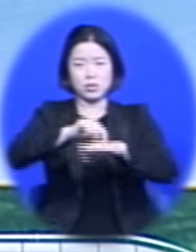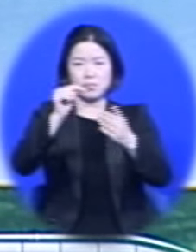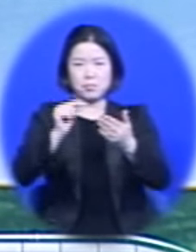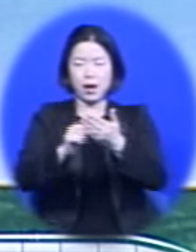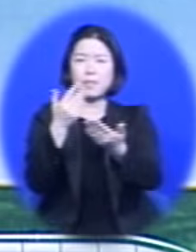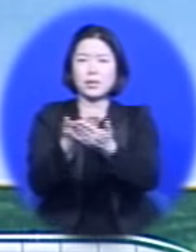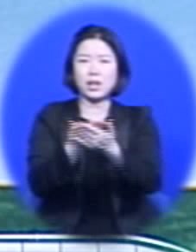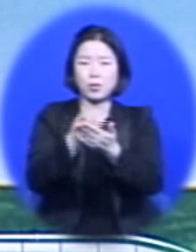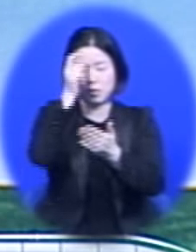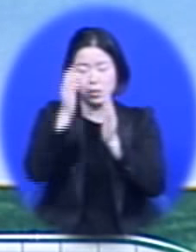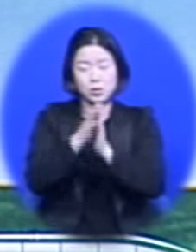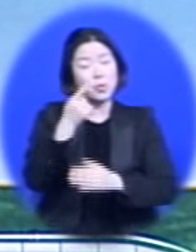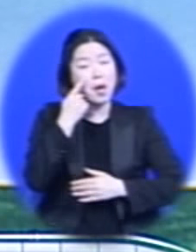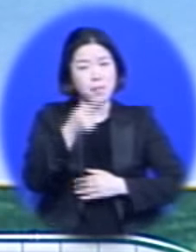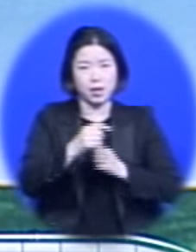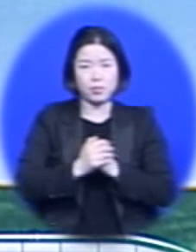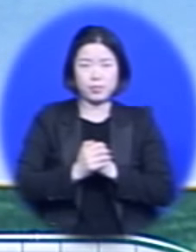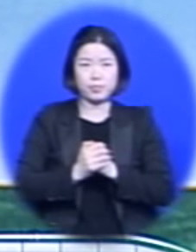한번 달라고 해보세요.